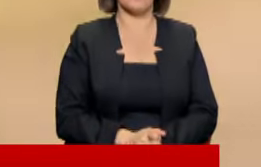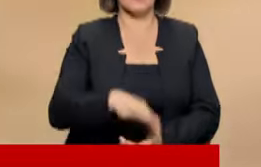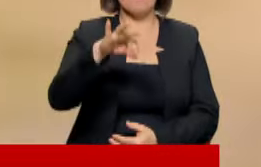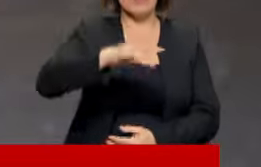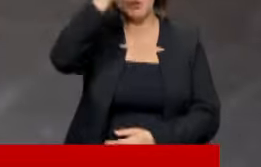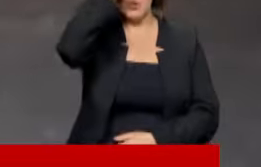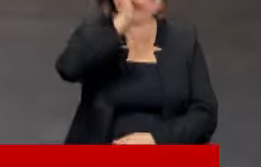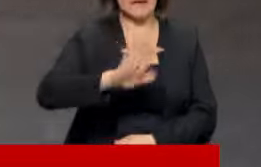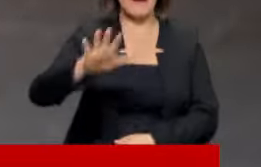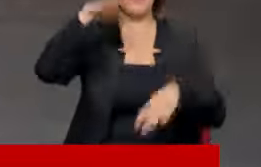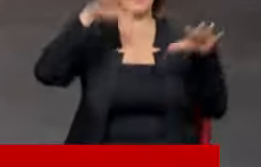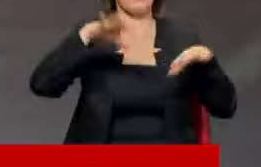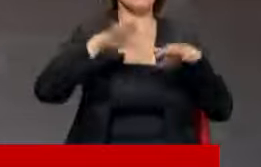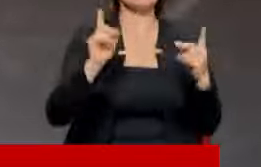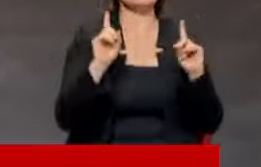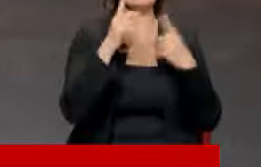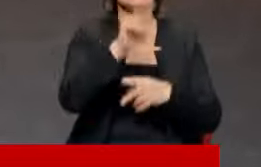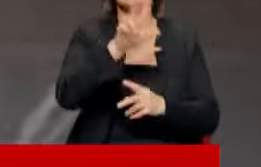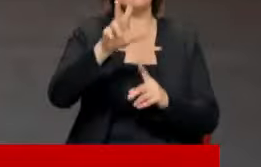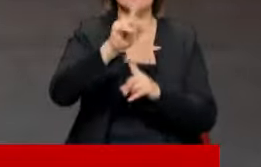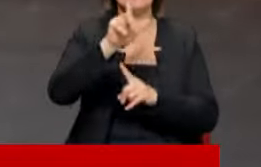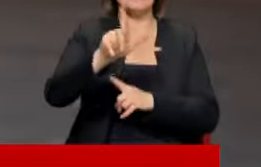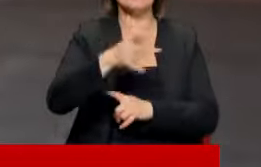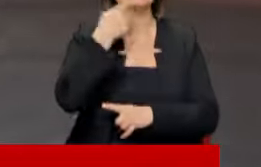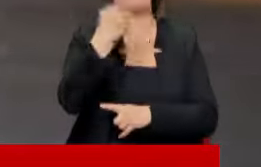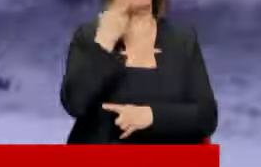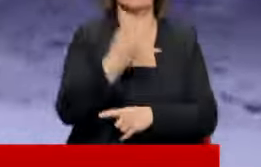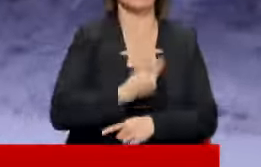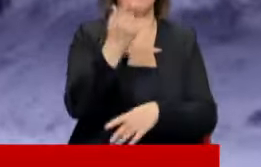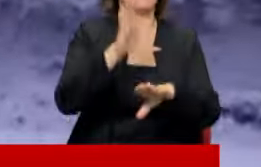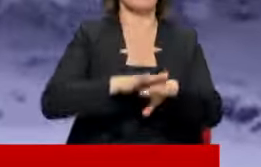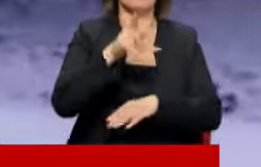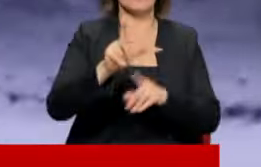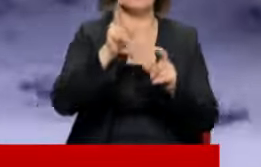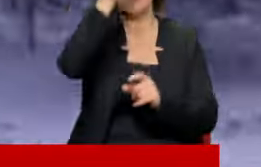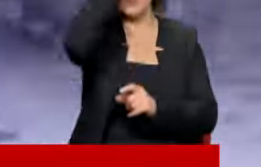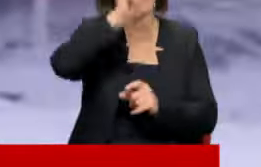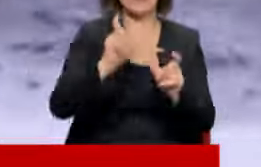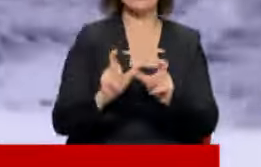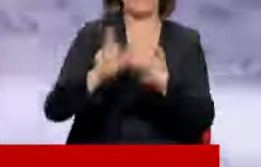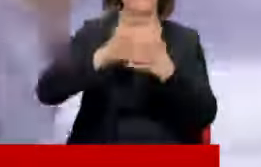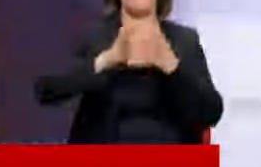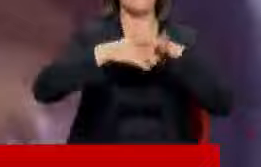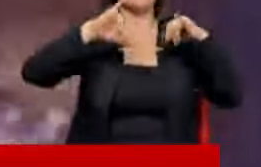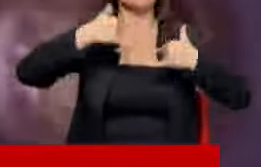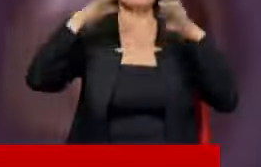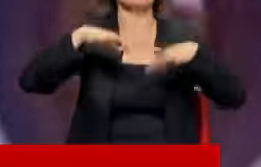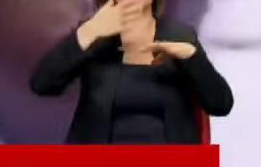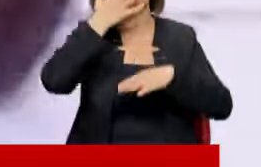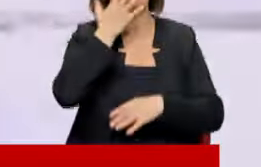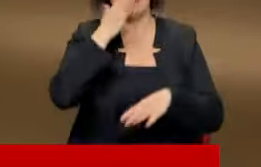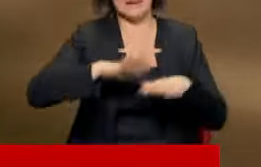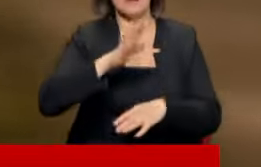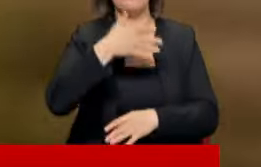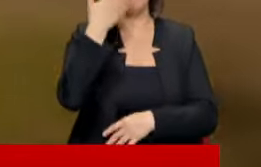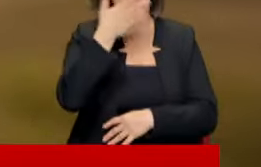Bugün yurt genelinde hava yağışlı. Yetkililer 23 il için sarı kodlu uyarı yayınladı. Yurdun doğusunda şiddetli kar bekleniyor. Marmara ve Kuzey